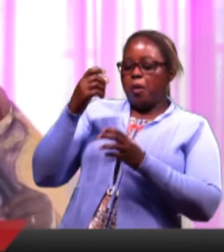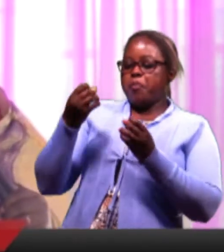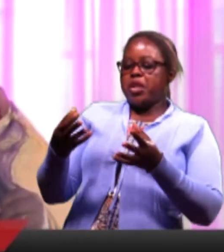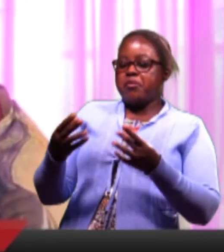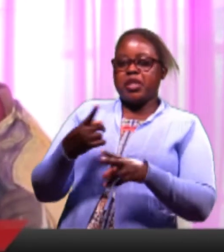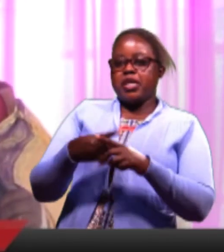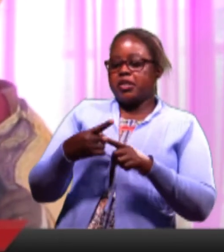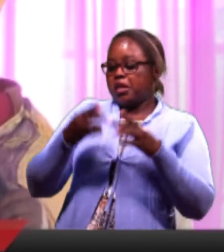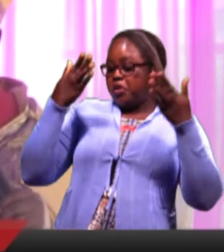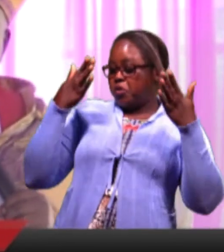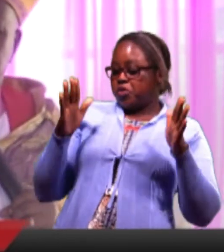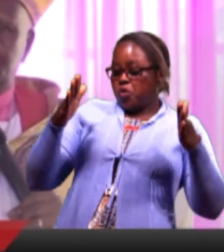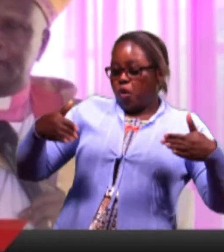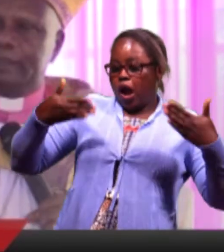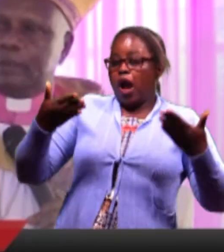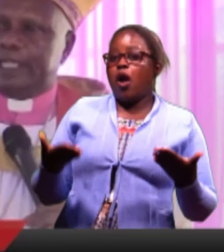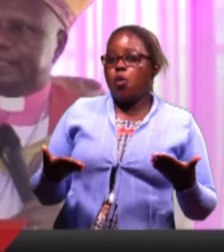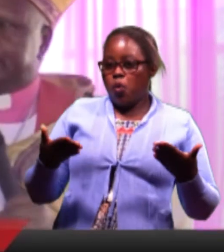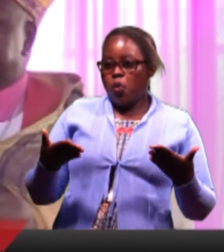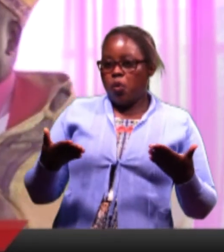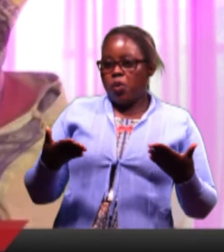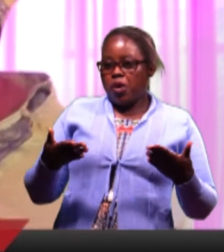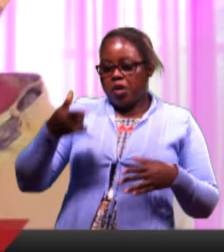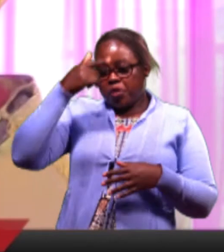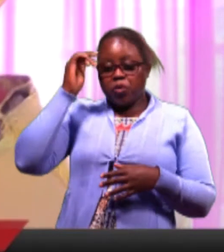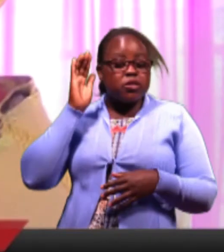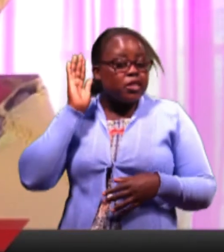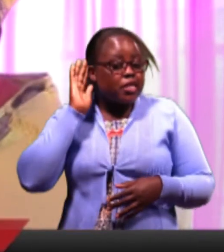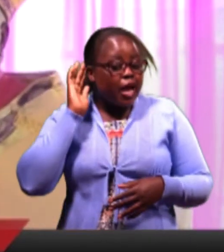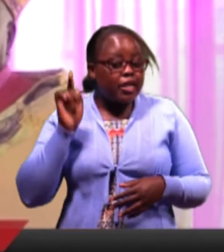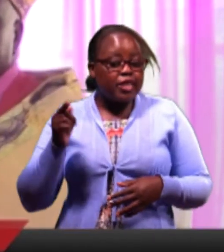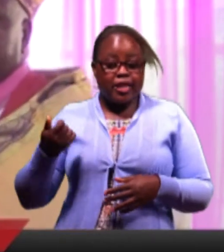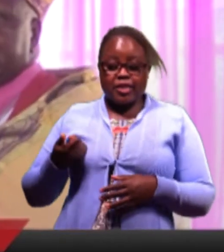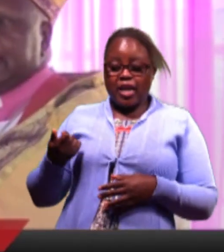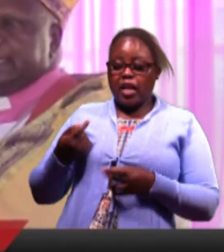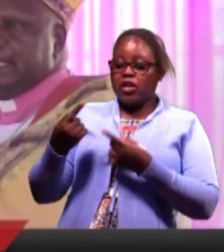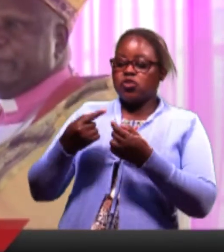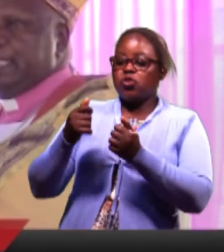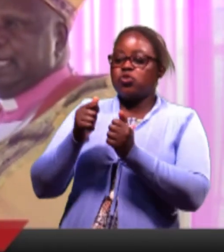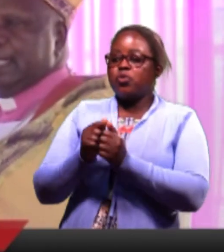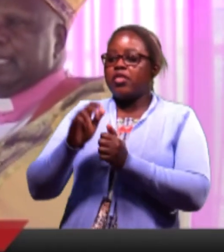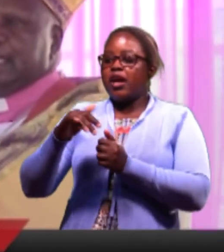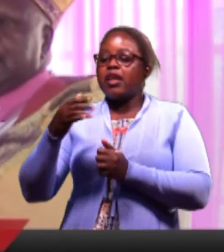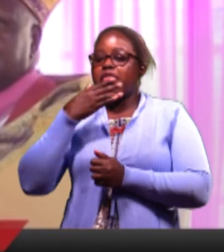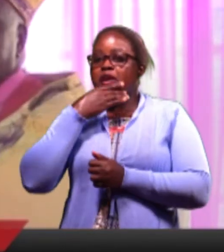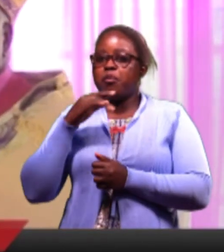mingi, sijui imekuwaje, ati kwa sababu alisikia kaliongea na kijana